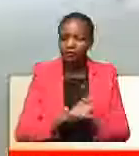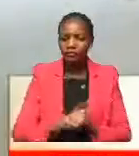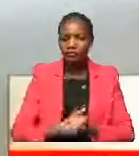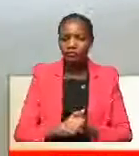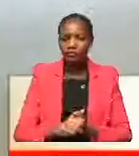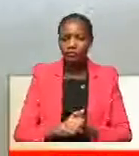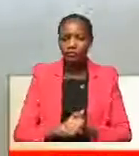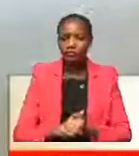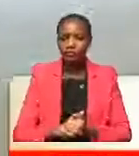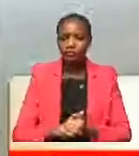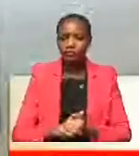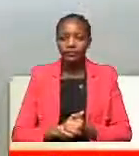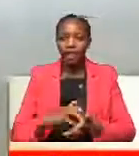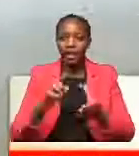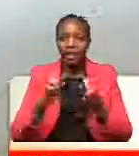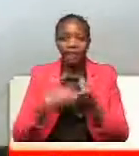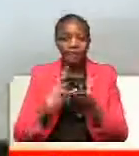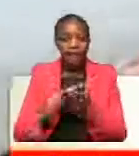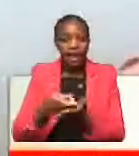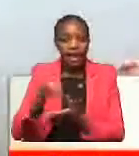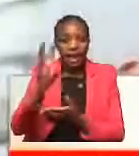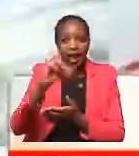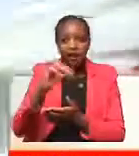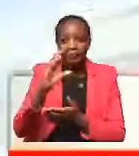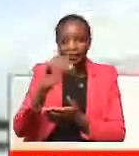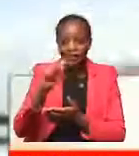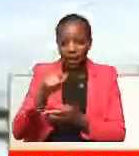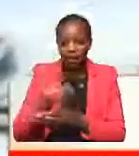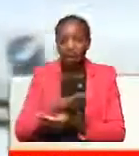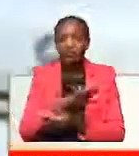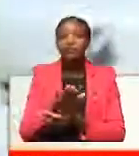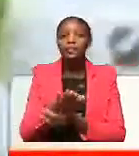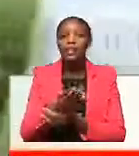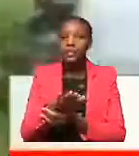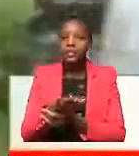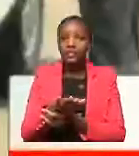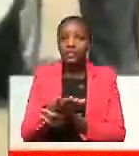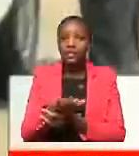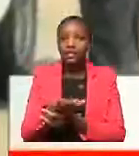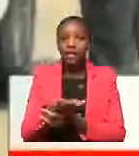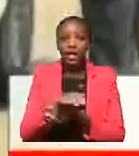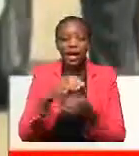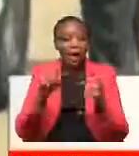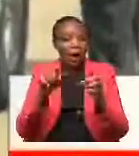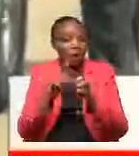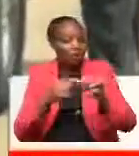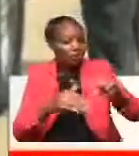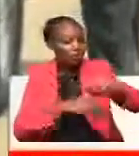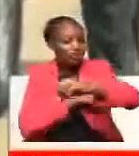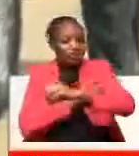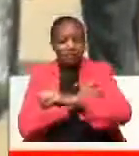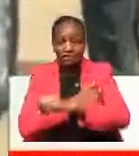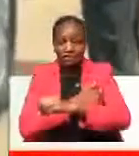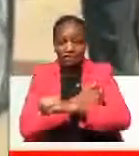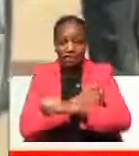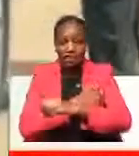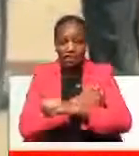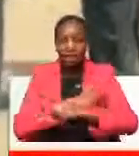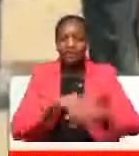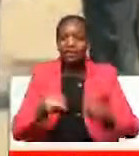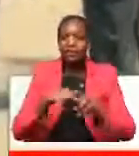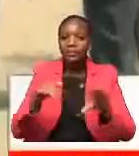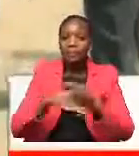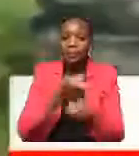Na kama ni kama area hii MCA wa area ya Free Area, kama ni chief wa Free Area, kama ni mbunge